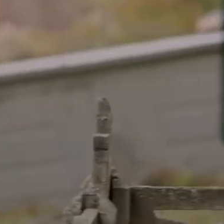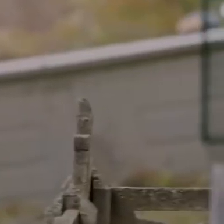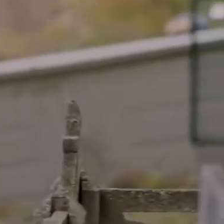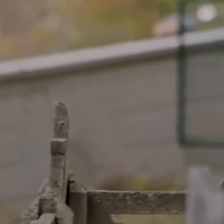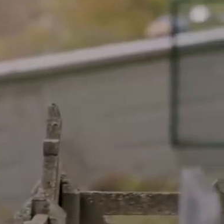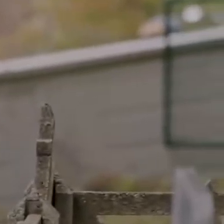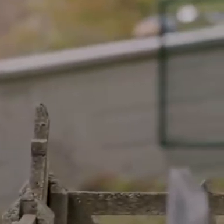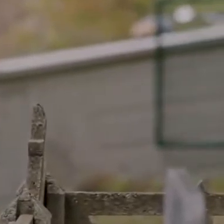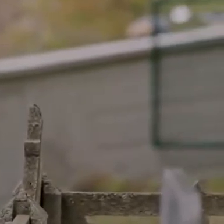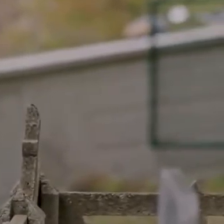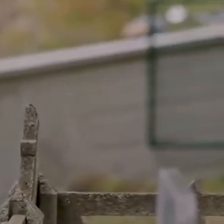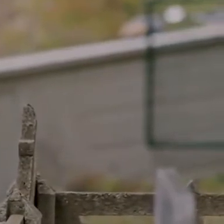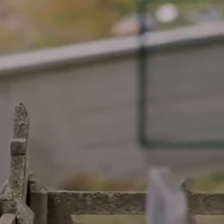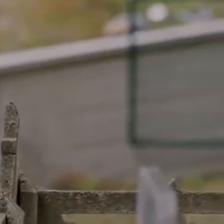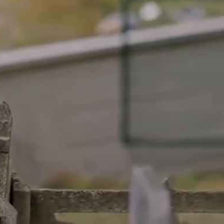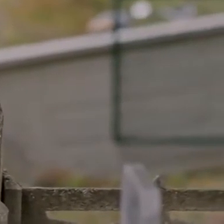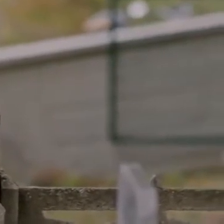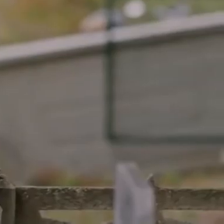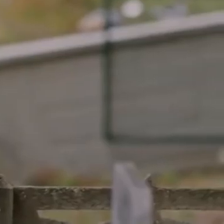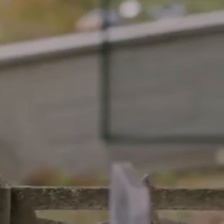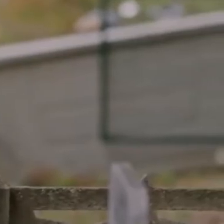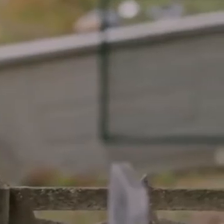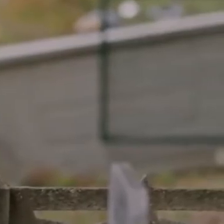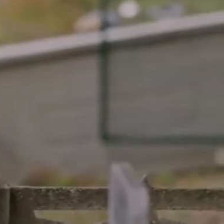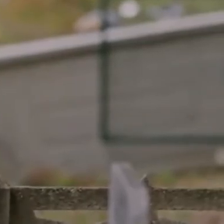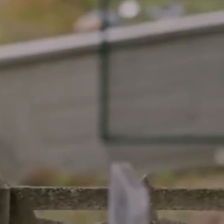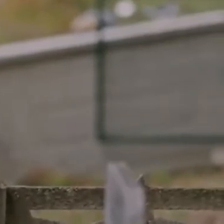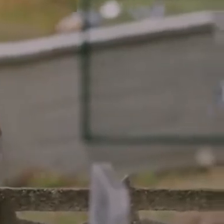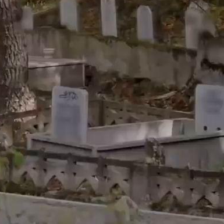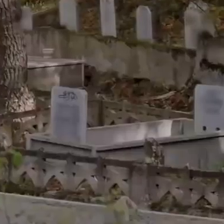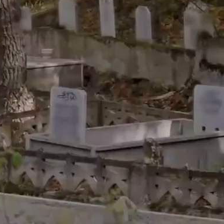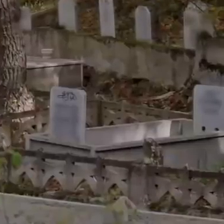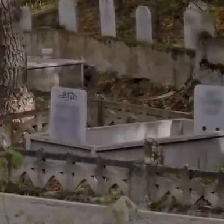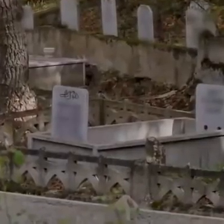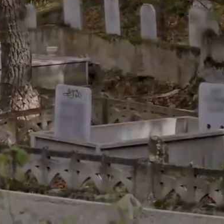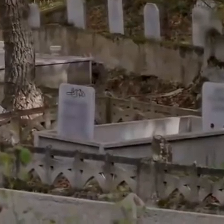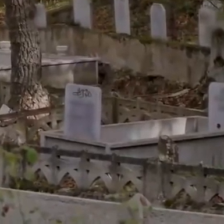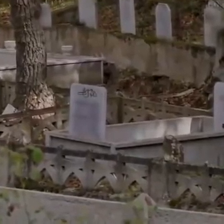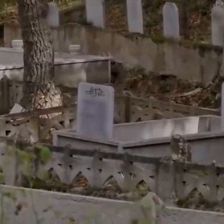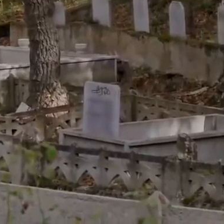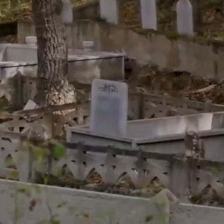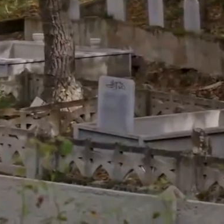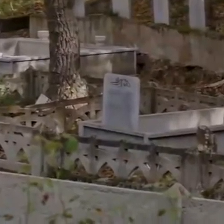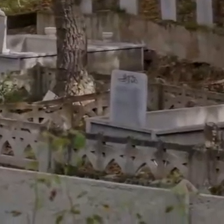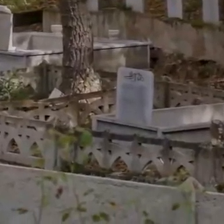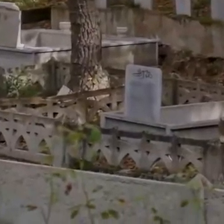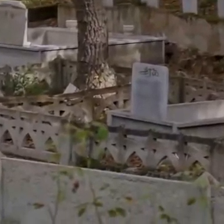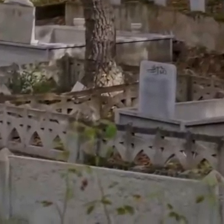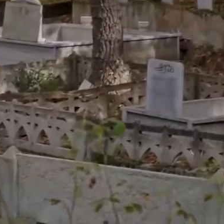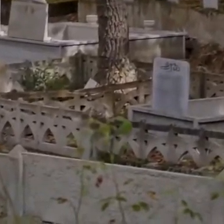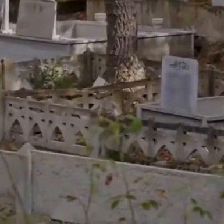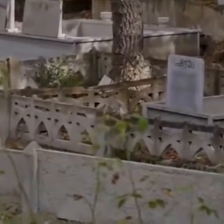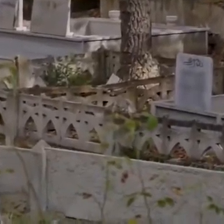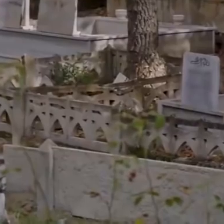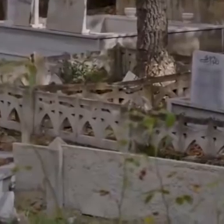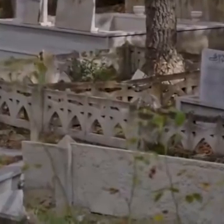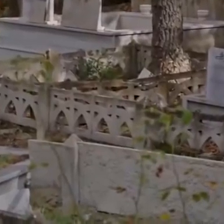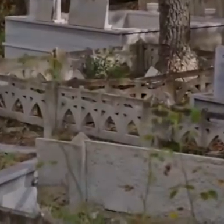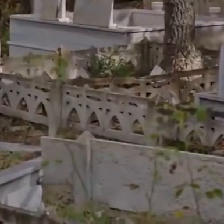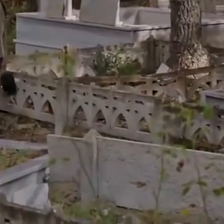Elinde pembe çiçekli saksıyla oraya buraya bakınan Yaşar, etrafı çevrili bir mezarın ayak ucunda durdu. Çiçeği ve diğer elindeki kazmayı